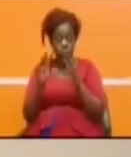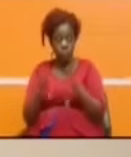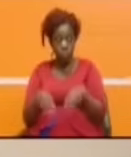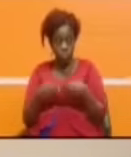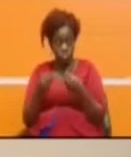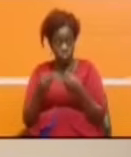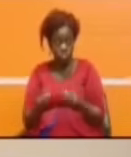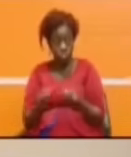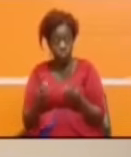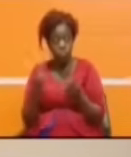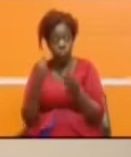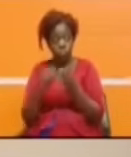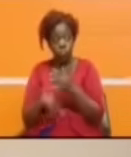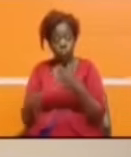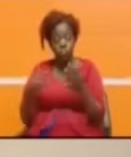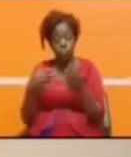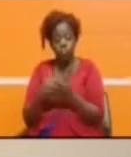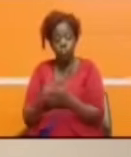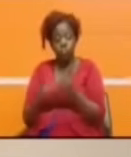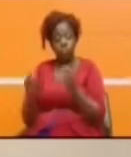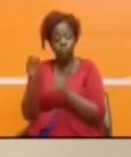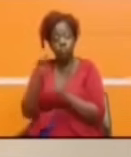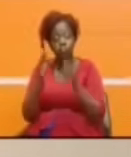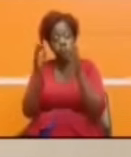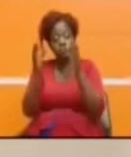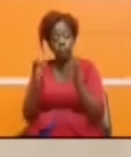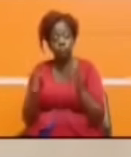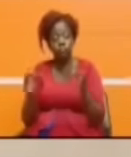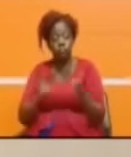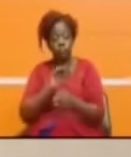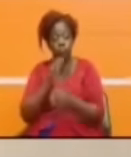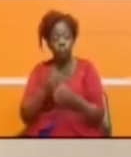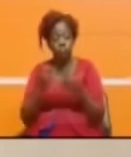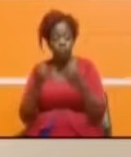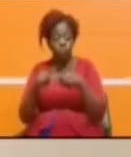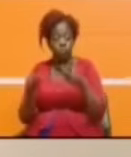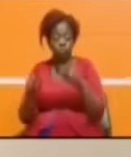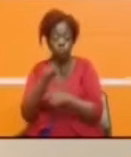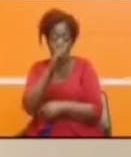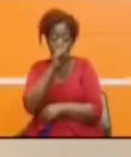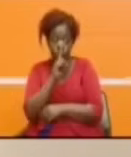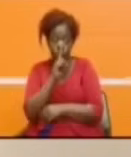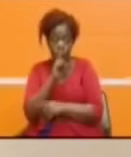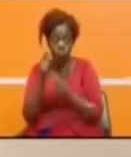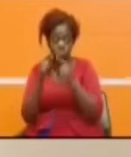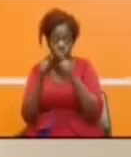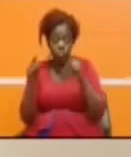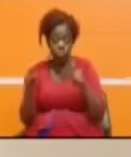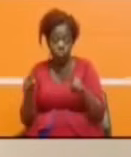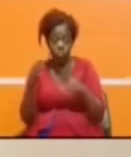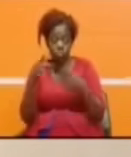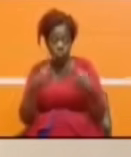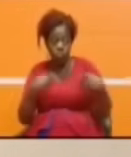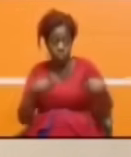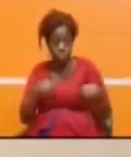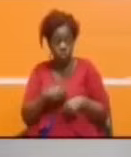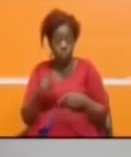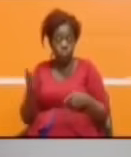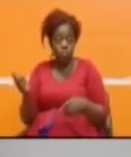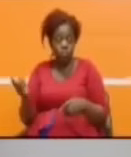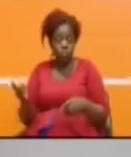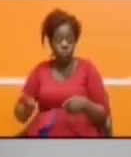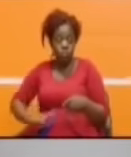ng'akikuleetera yategeeza nti baludde nga bamanya ebintu by'omukyalo ono byazaakola Mwannyina nga basirise naye bakoye kuba omutima gwe